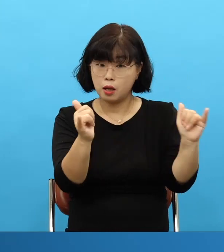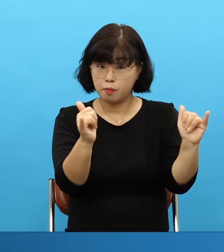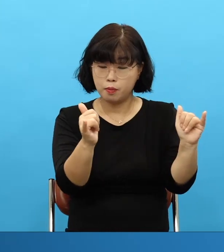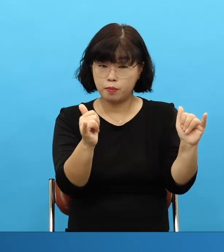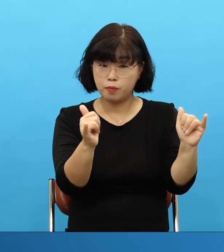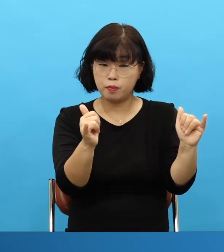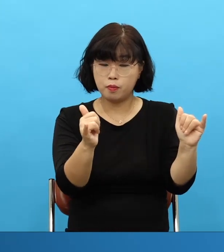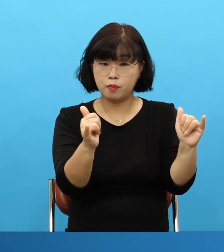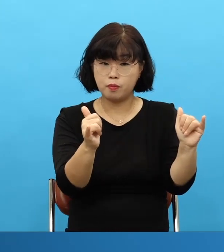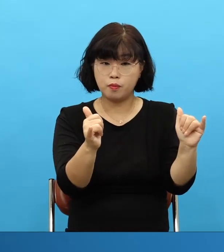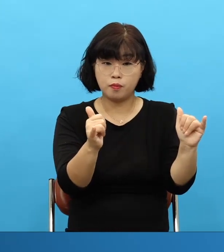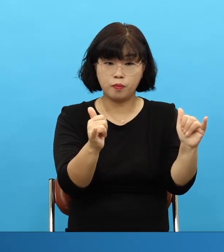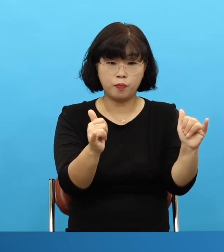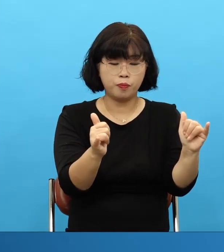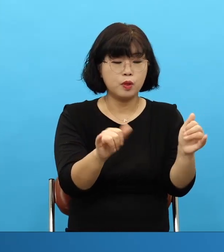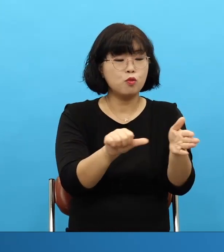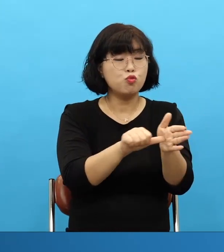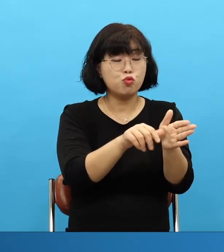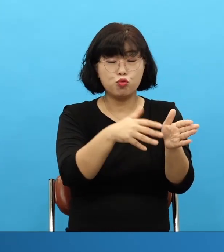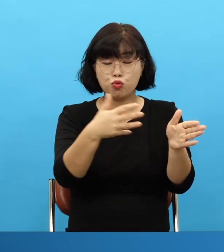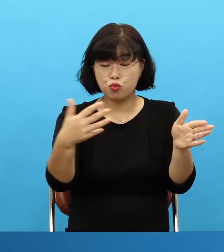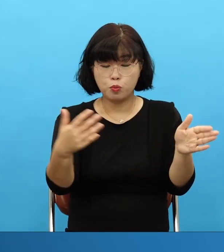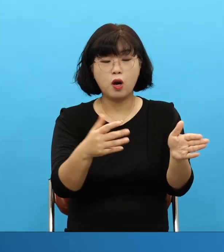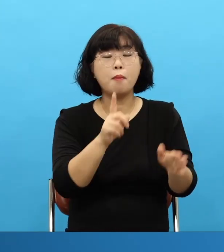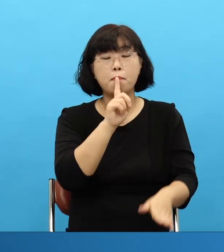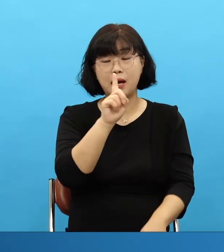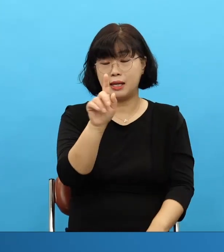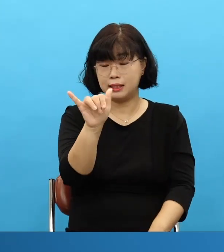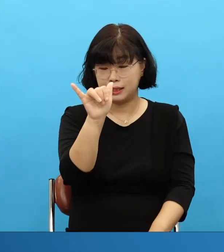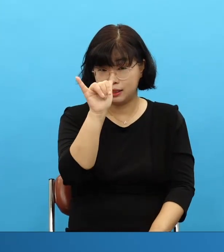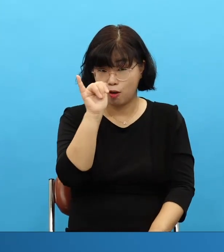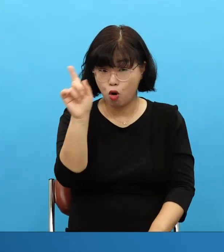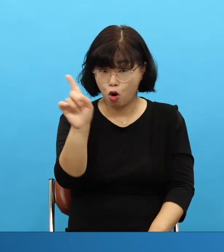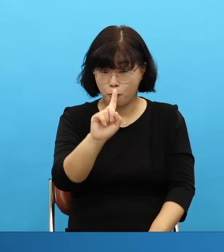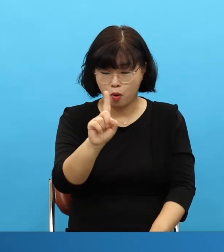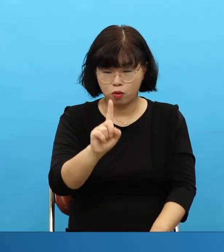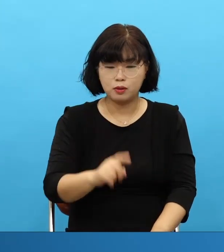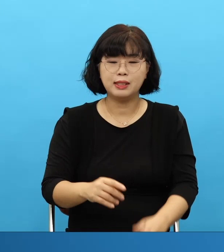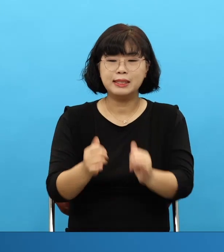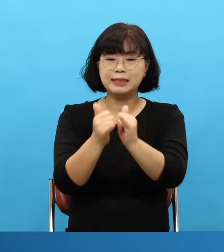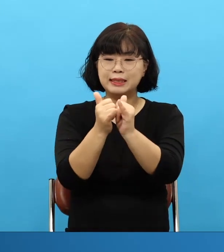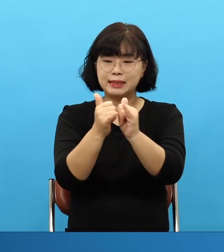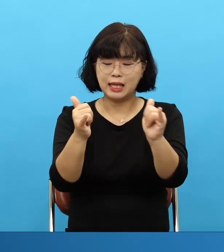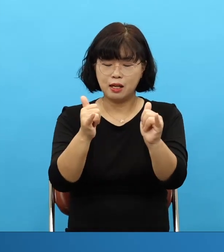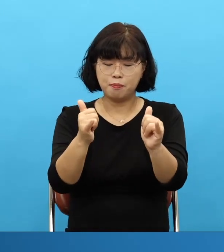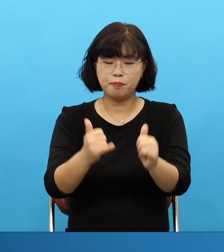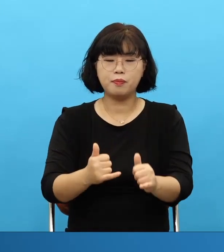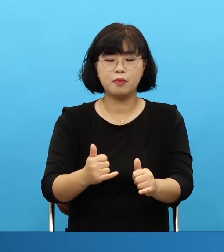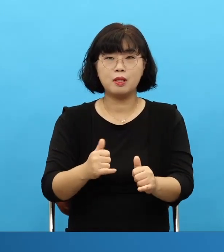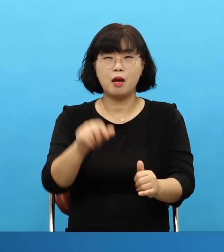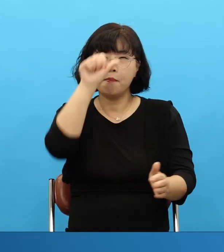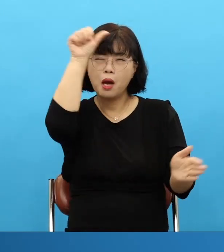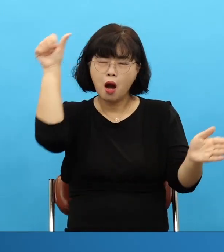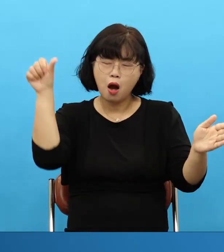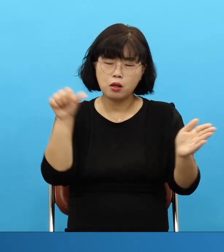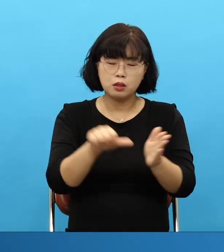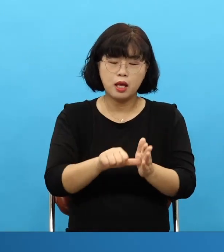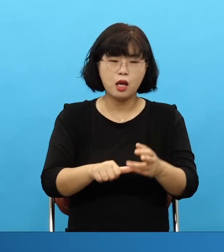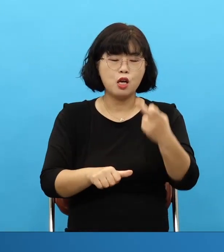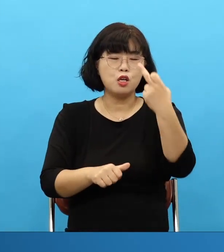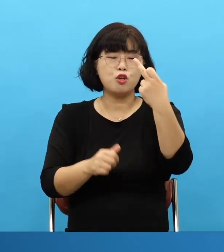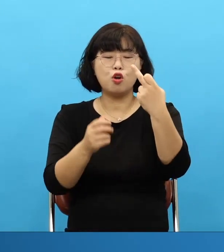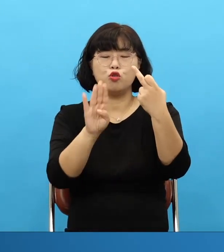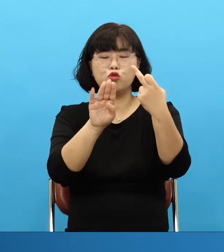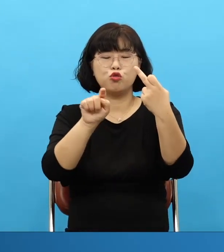사람은 12번도 더 변한다 이런 말 했어요. and even among unbelievers, those 그렇잖아요. who are very wise and prudent, they often say that people change 12 times over. 그런 이제 불신자는